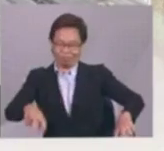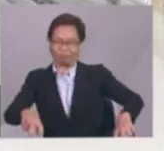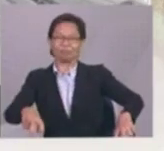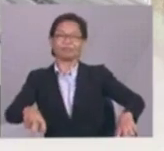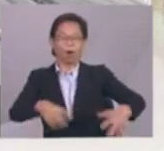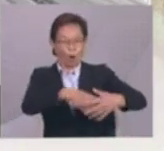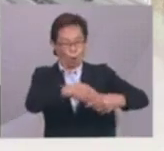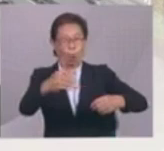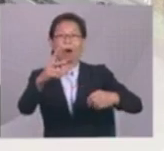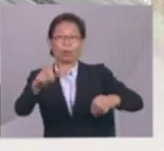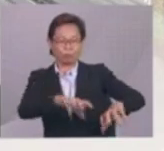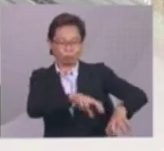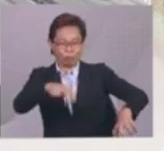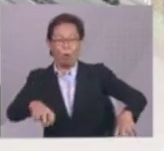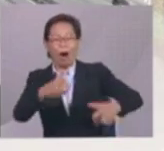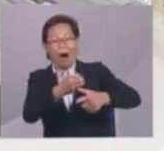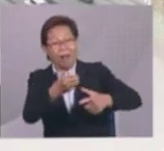luar daripada Kuala Lumpur atau